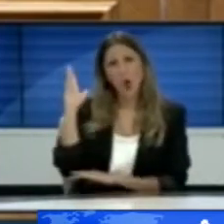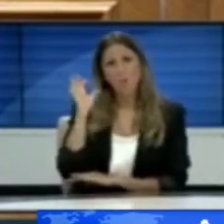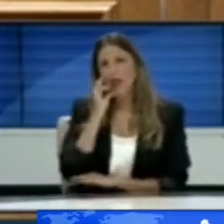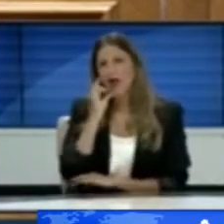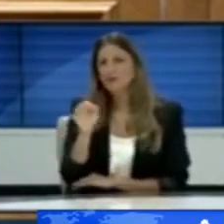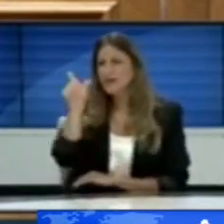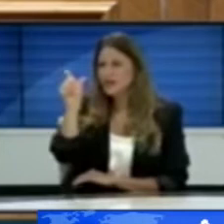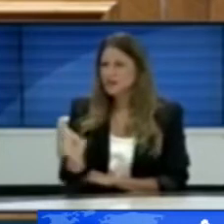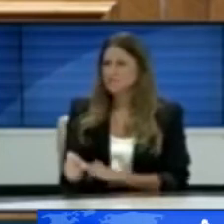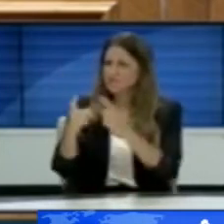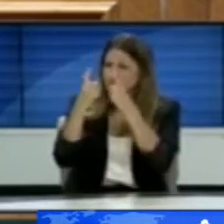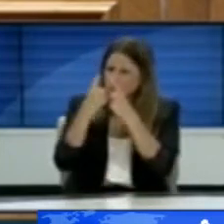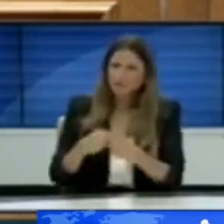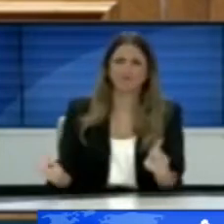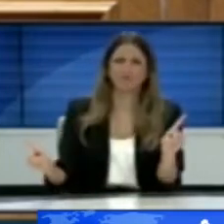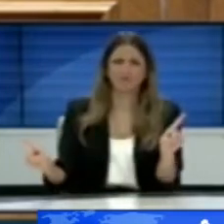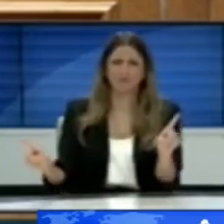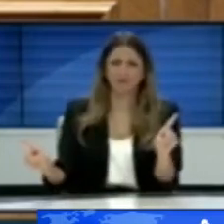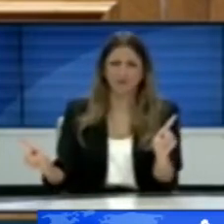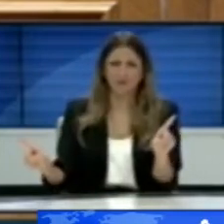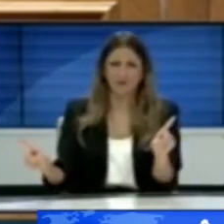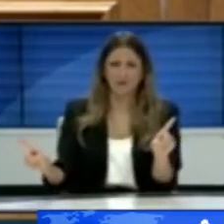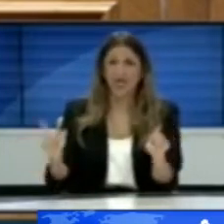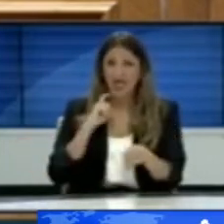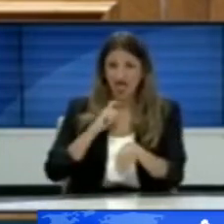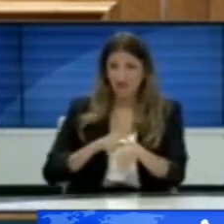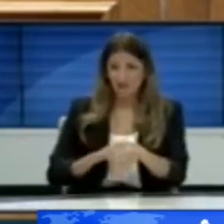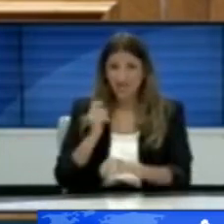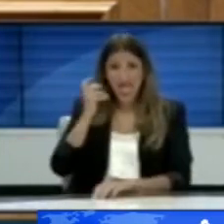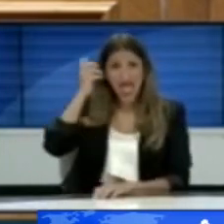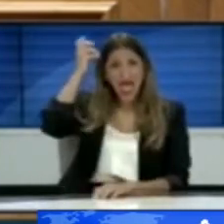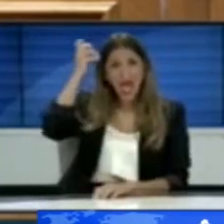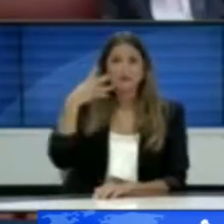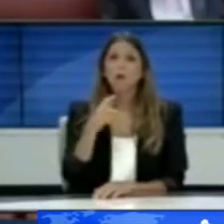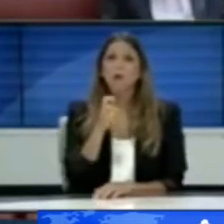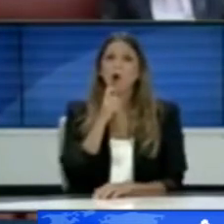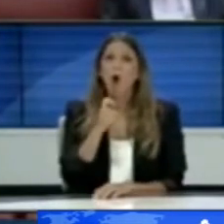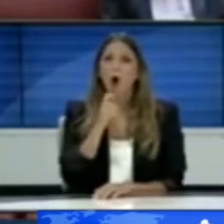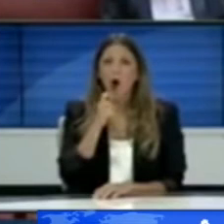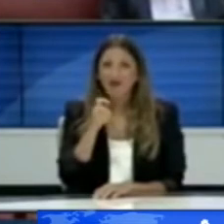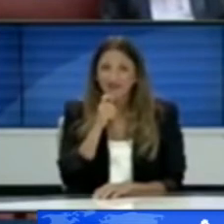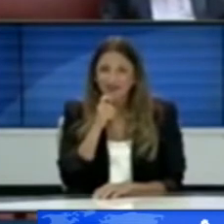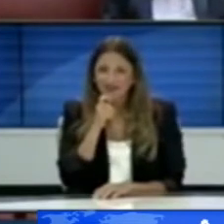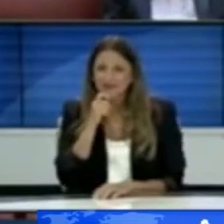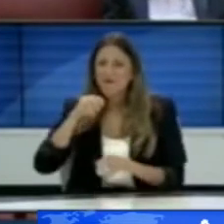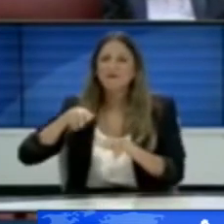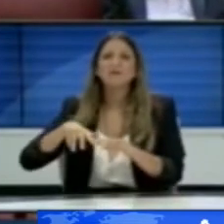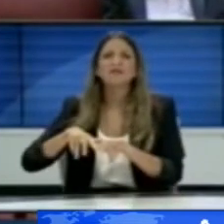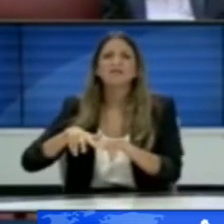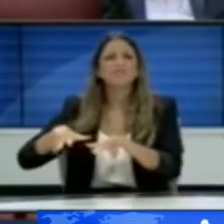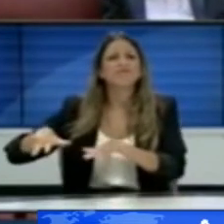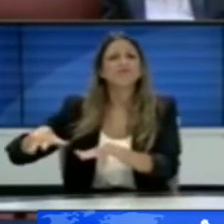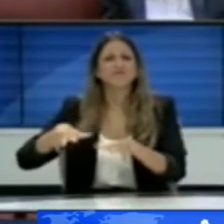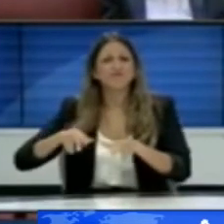study. Δηλαδή θα το πάρουν οι επιστήμονες, οι πολιτικοί και θα κάτσουν να δουν πώς μπορεί κανείς